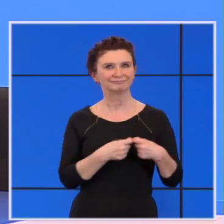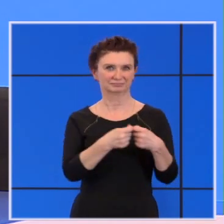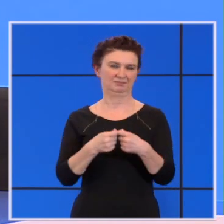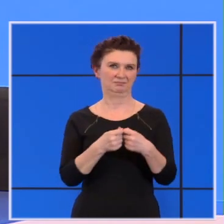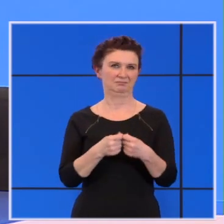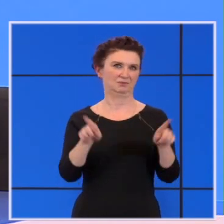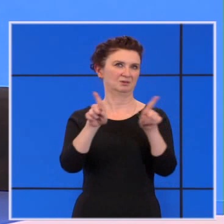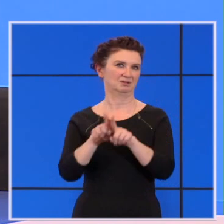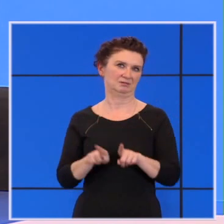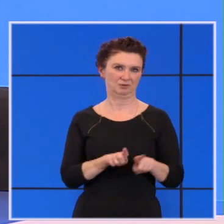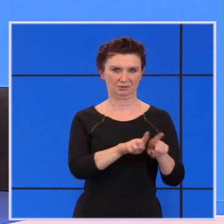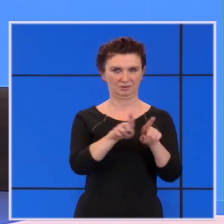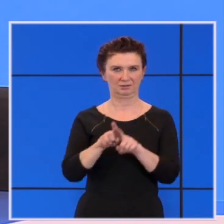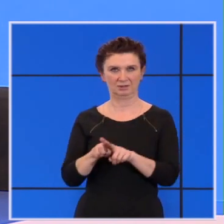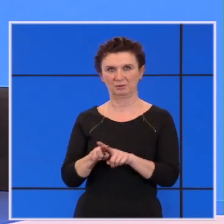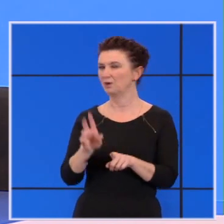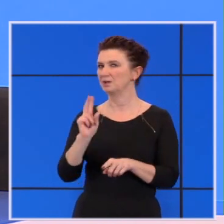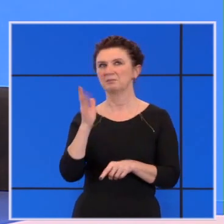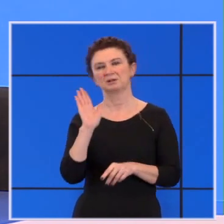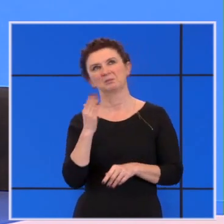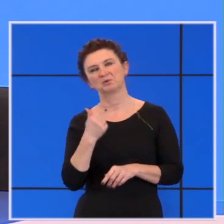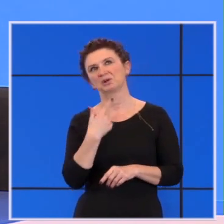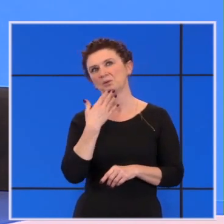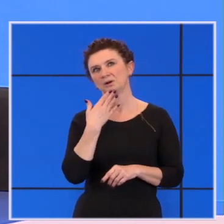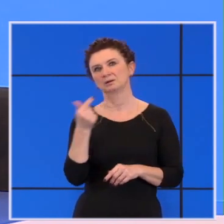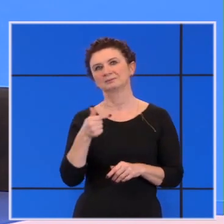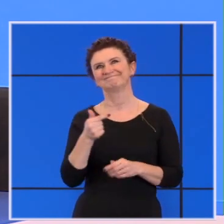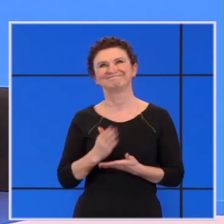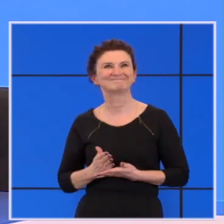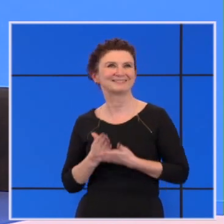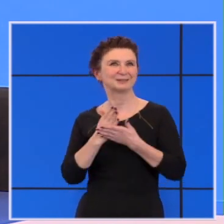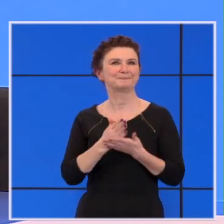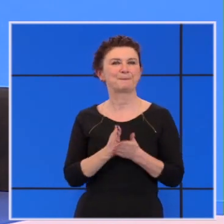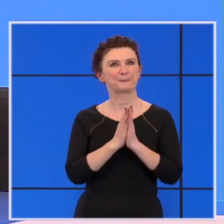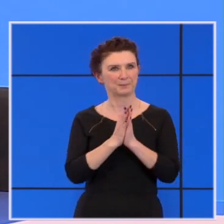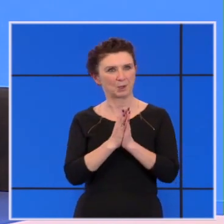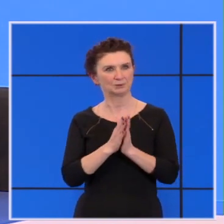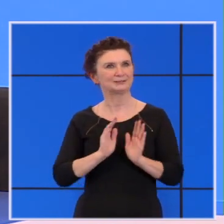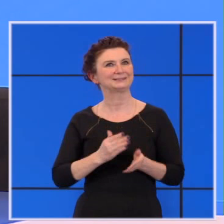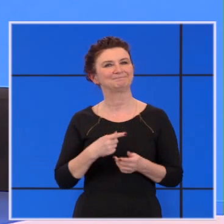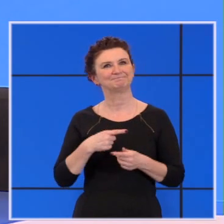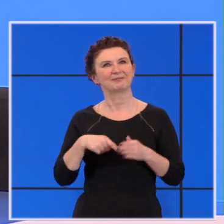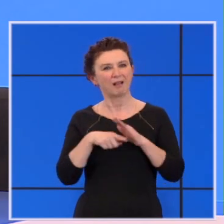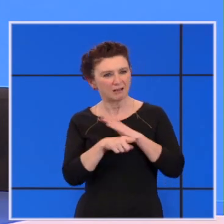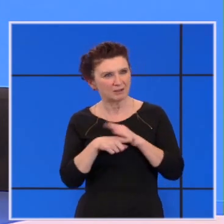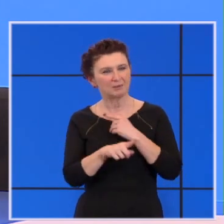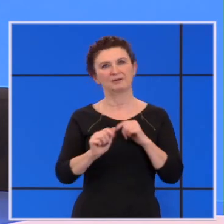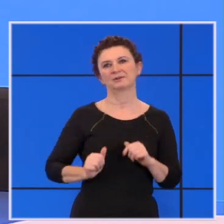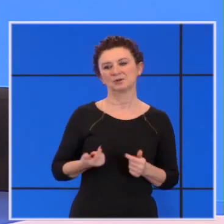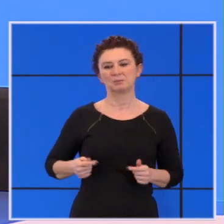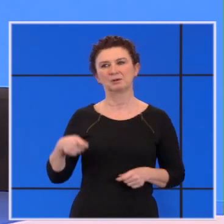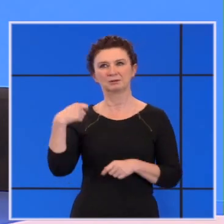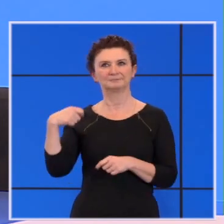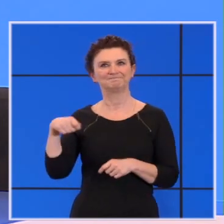popierał stanowisko większości, która w tej chwili ma miejsce w Radzie Europejskiej, co do